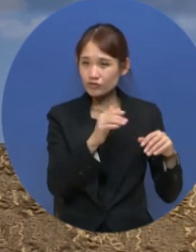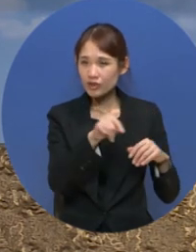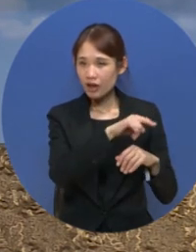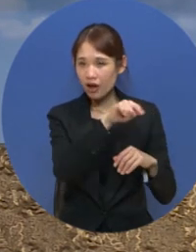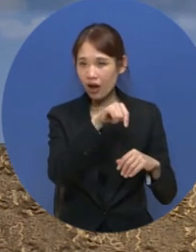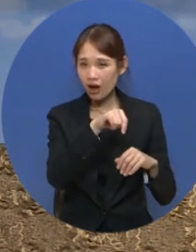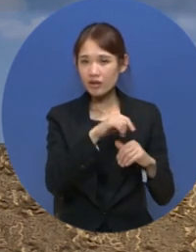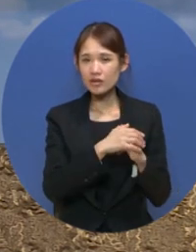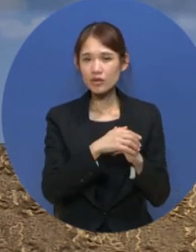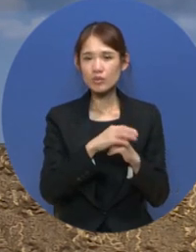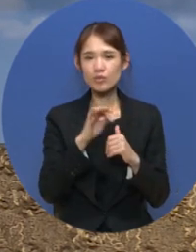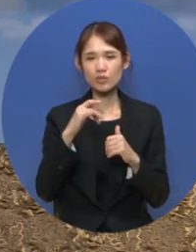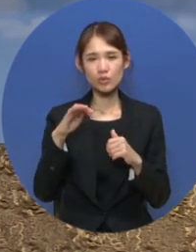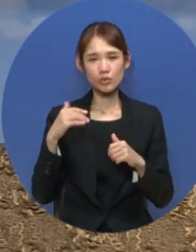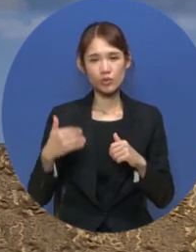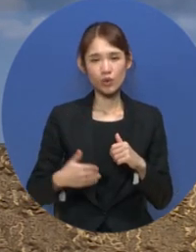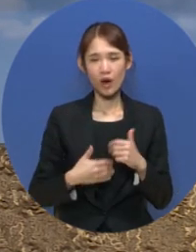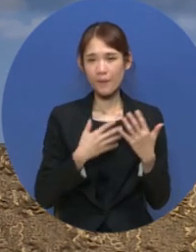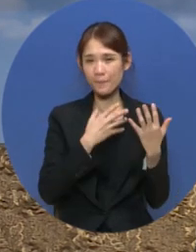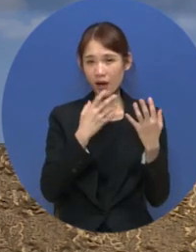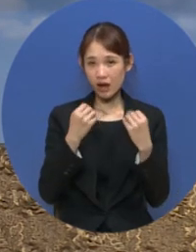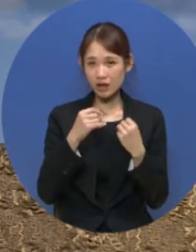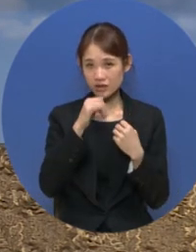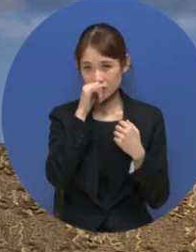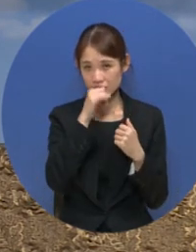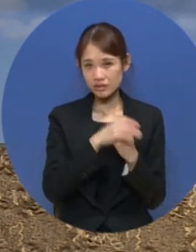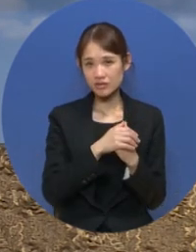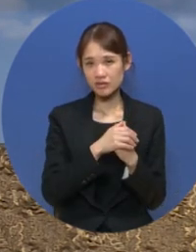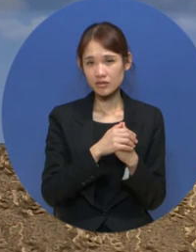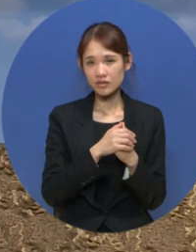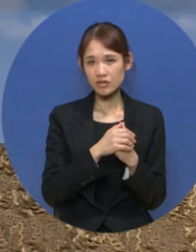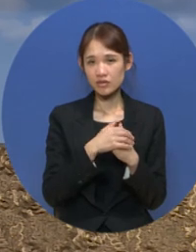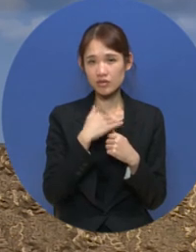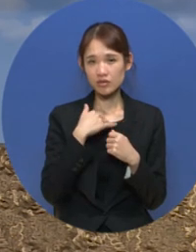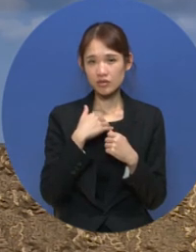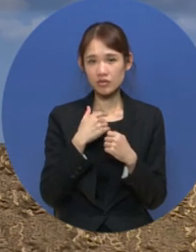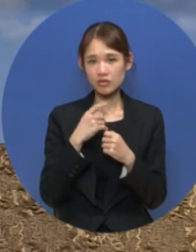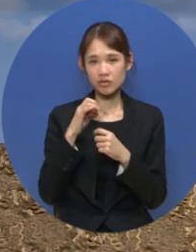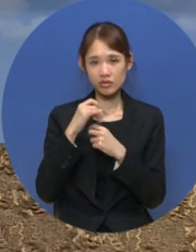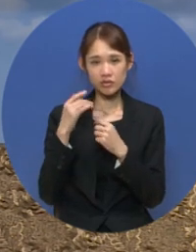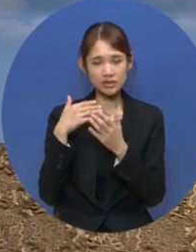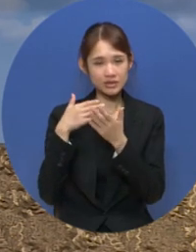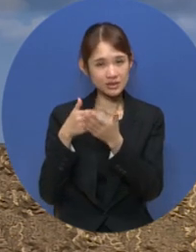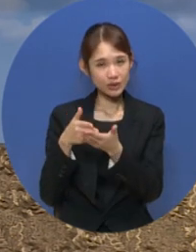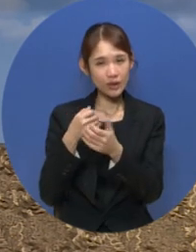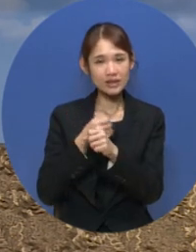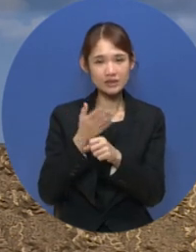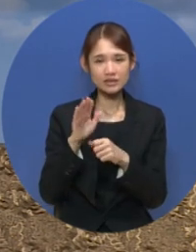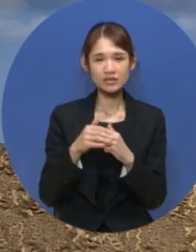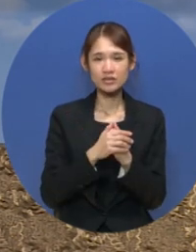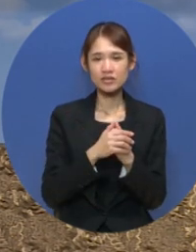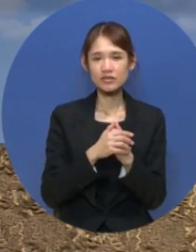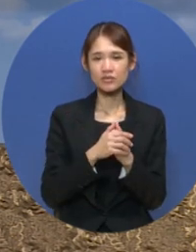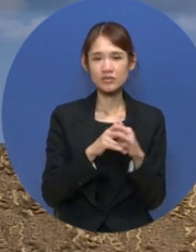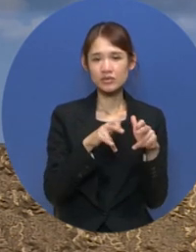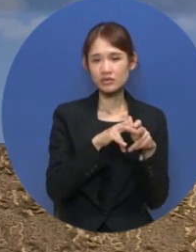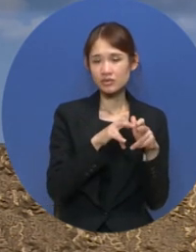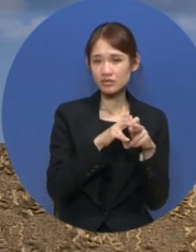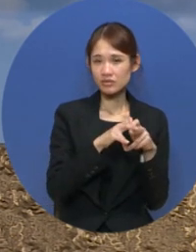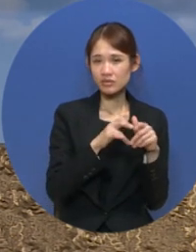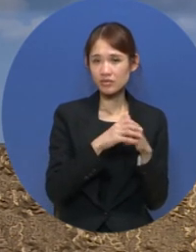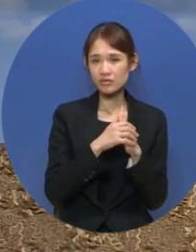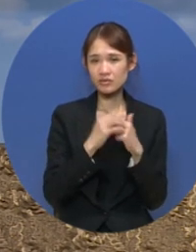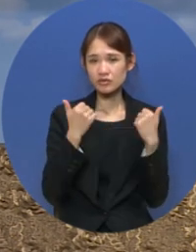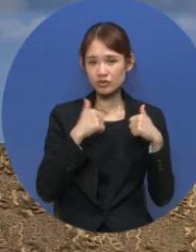사실은 뭐 아무렇지도 않게 패션쇼 같은 것도 많이 하고 하거든요. 그래서 제가 삼성물산에 제안을 드리기도 했었는데